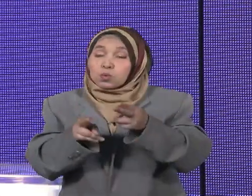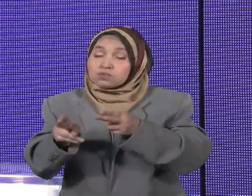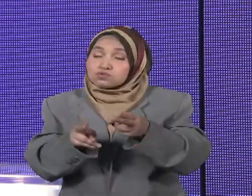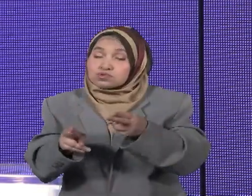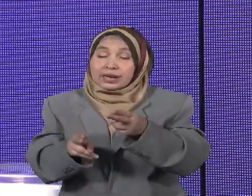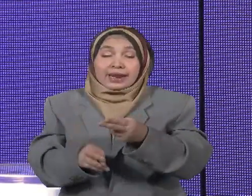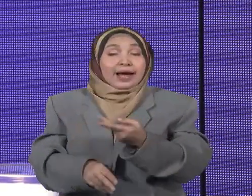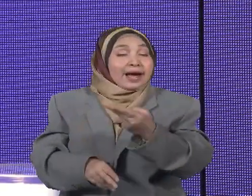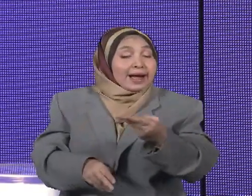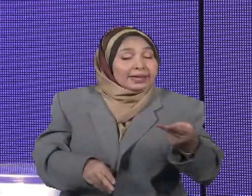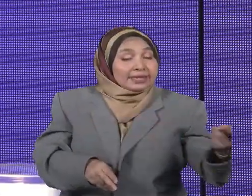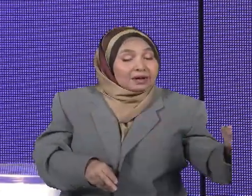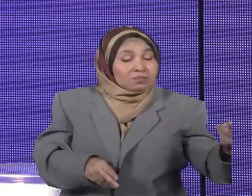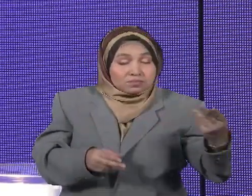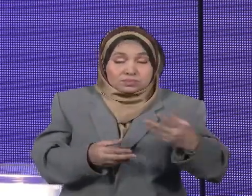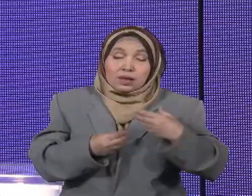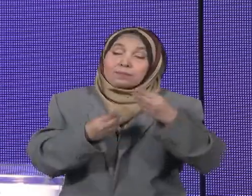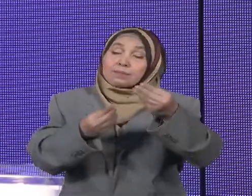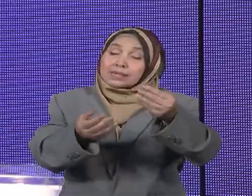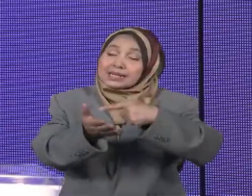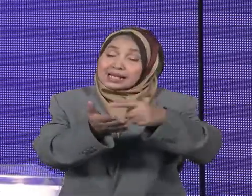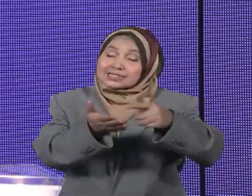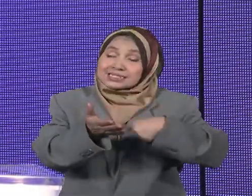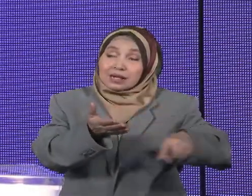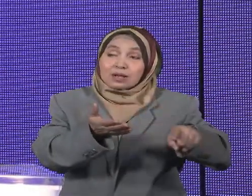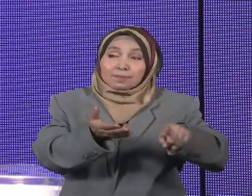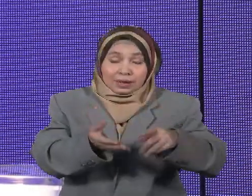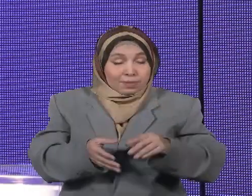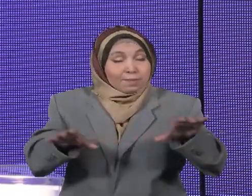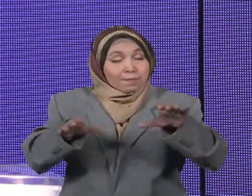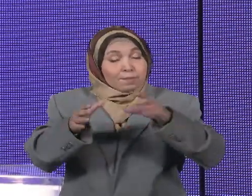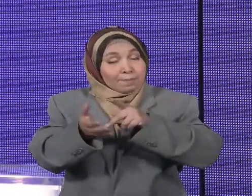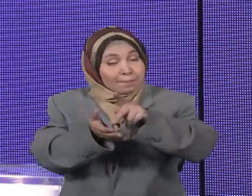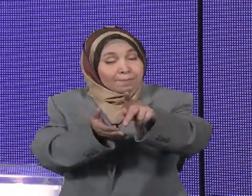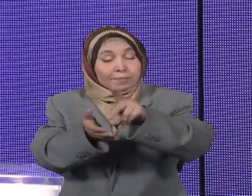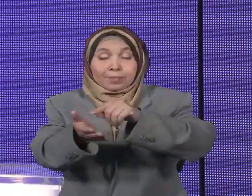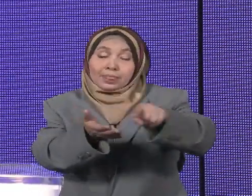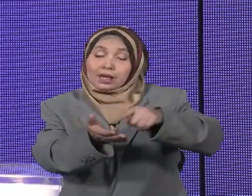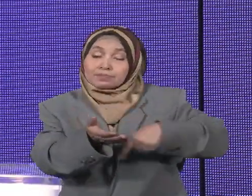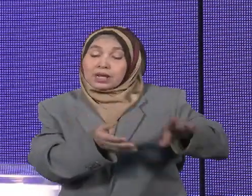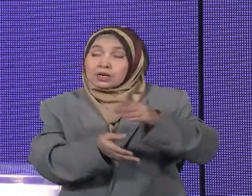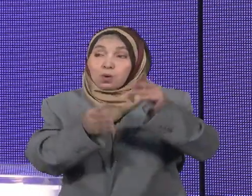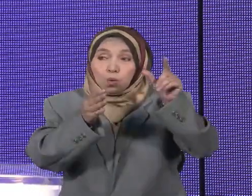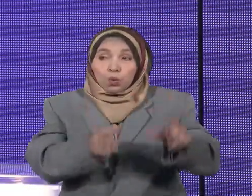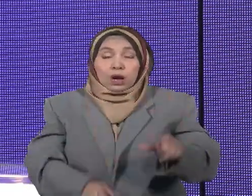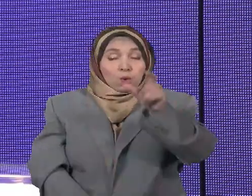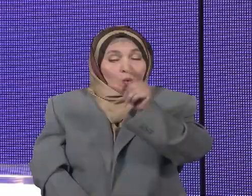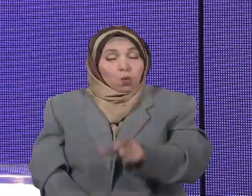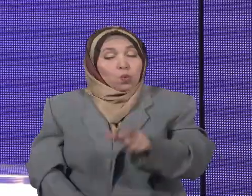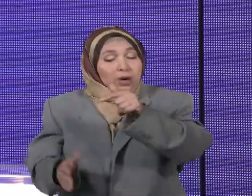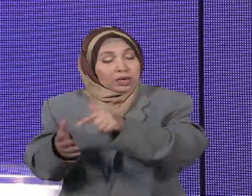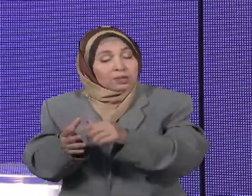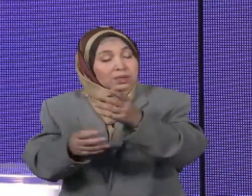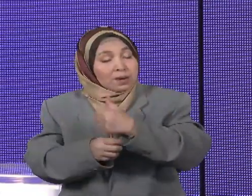wa atawuz zakah. Ya, wa atawuz zakah iaitu menunaikan zakat. Maka orang-orang yang begini, lahum ajruhum